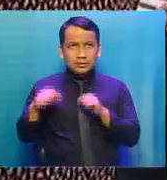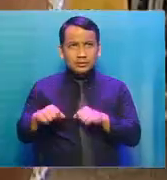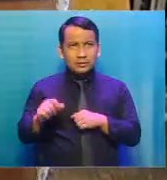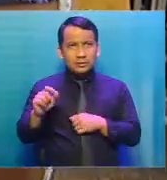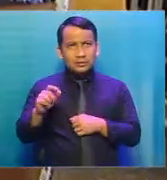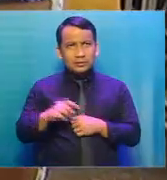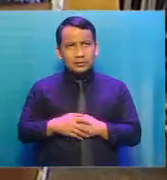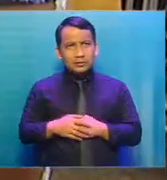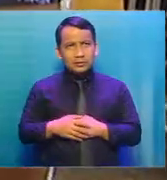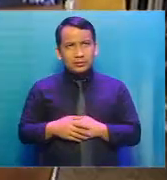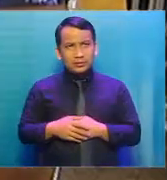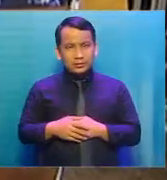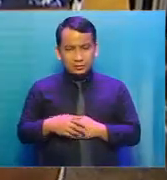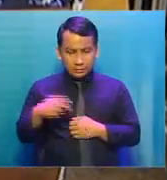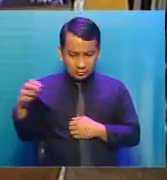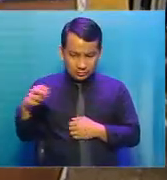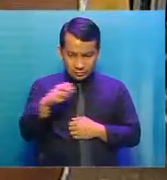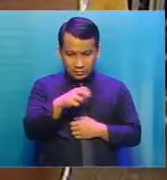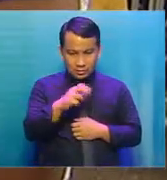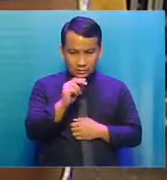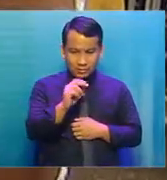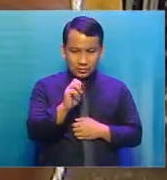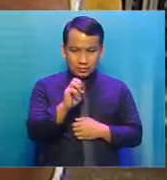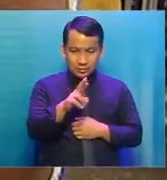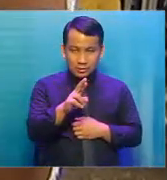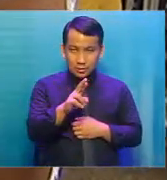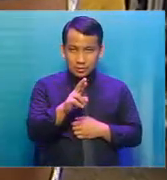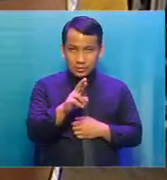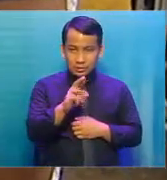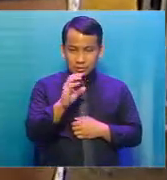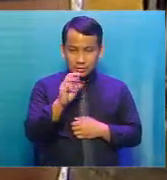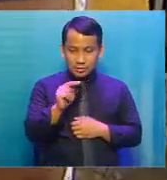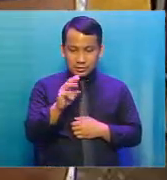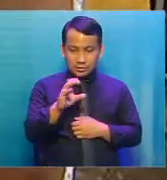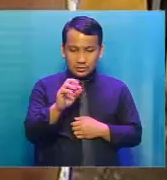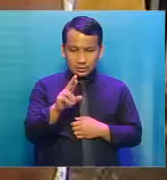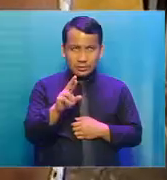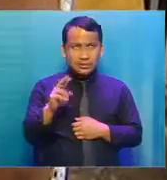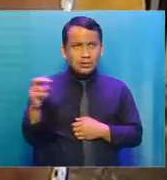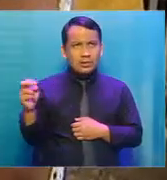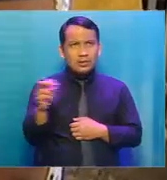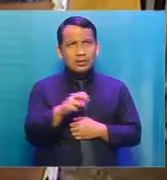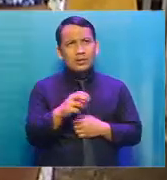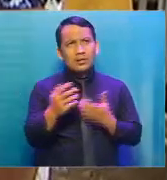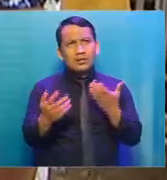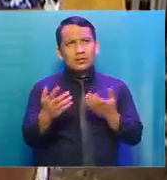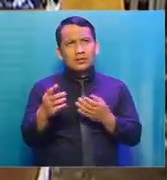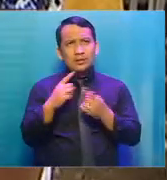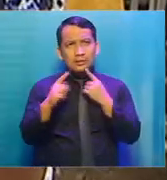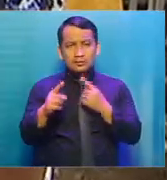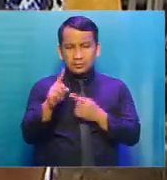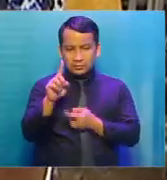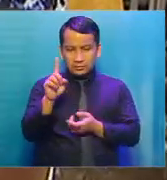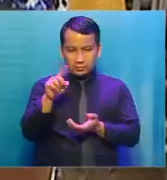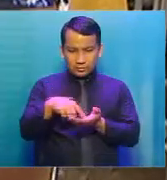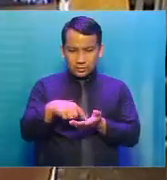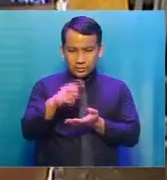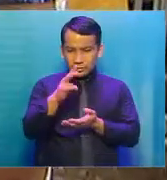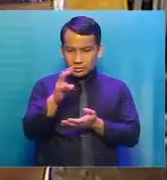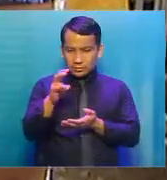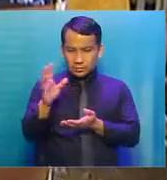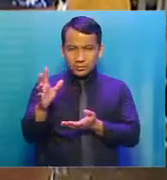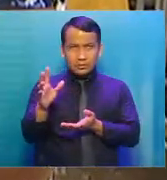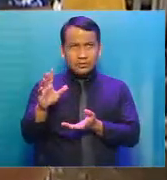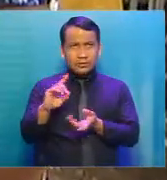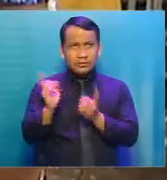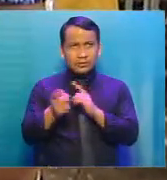ako kasi babiyahe ko pa ng Maynila ito. Di ba? Tama, usapan natin 175. Bigla